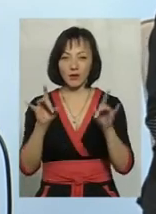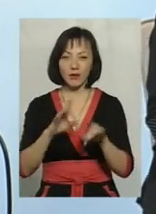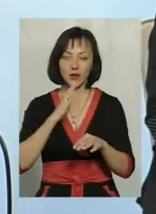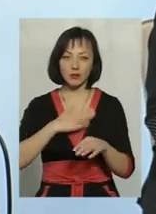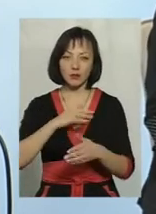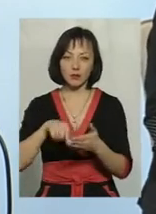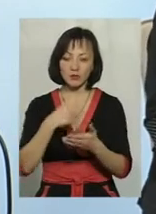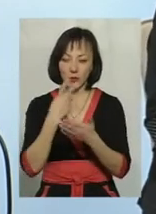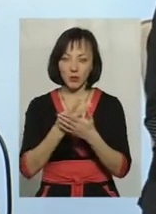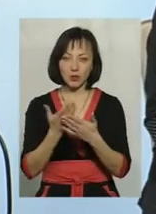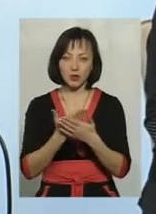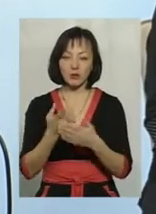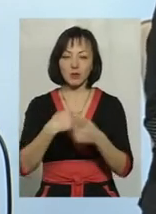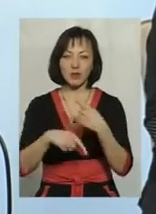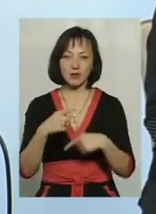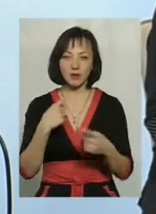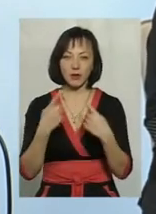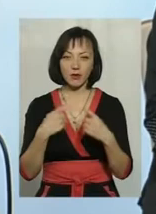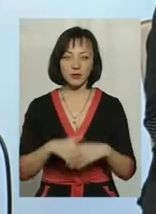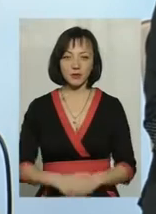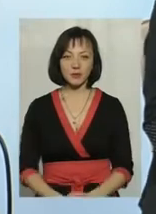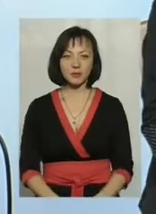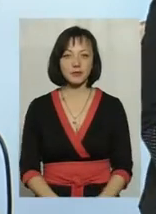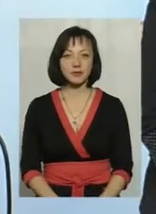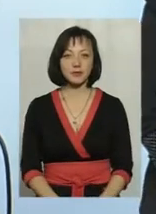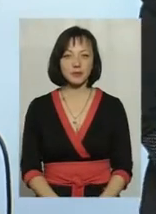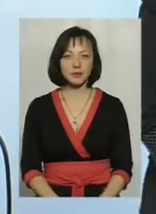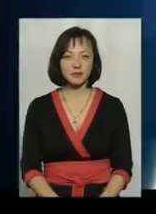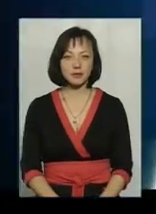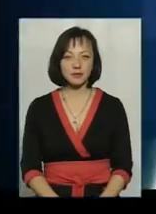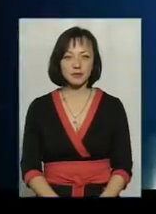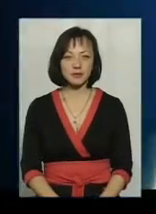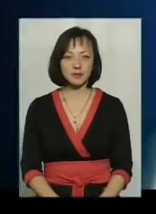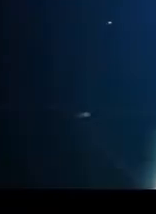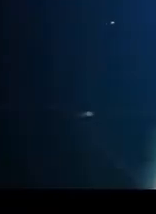ми це побачимо у сюжеті, а тоді повернемося знову у студію. Отож, увага!